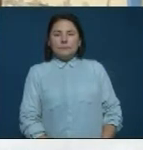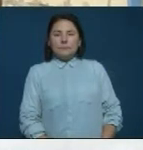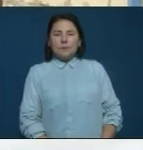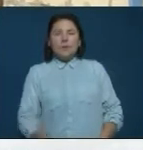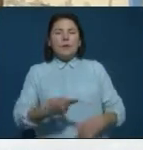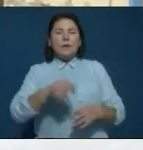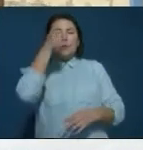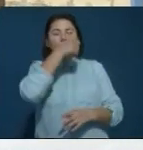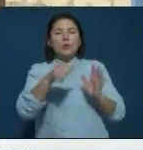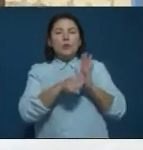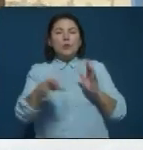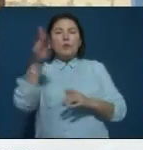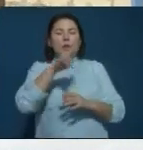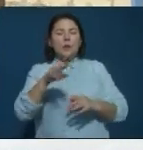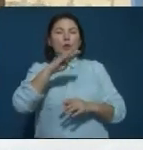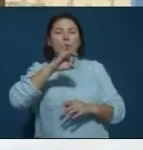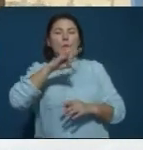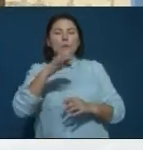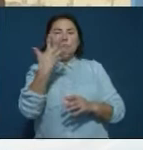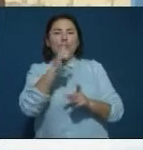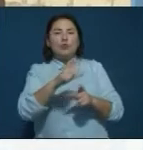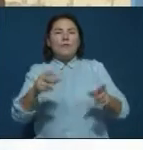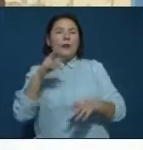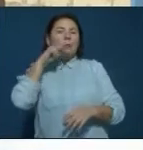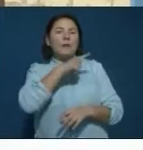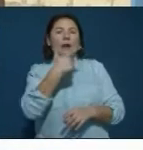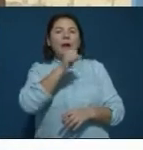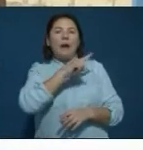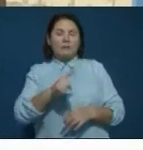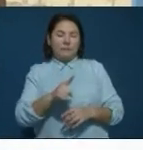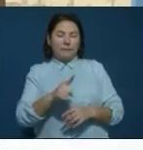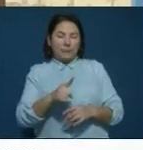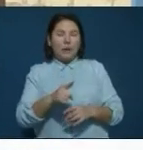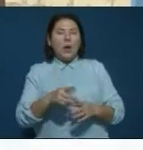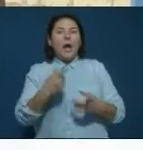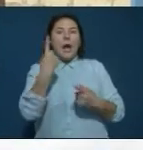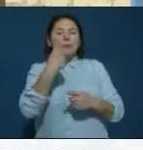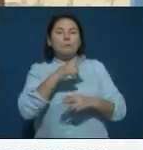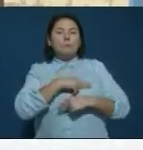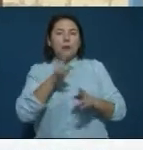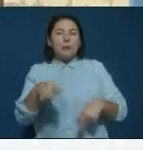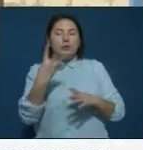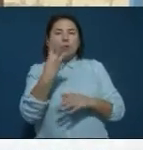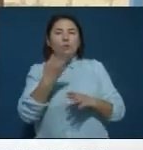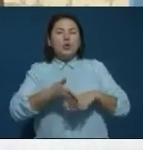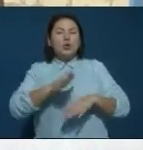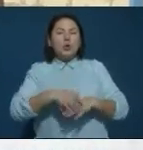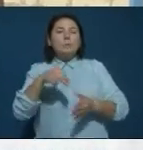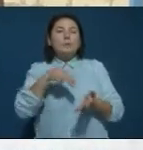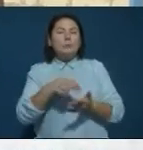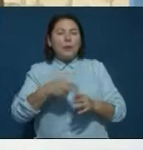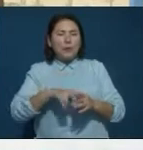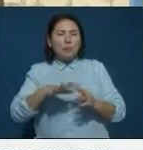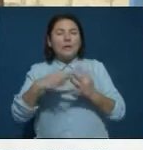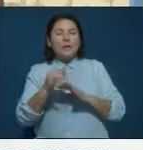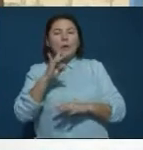Уже в этом году, 6 января, в Жаноузене 5 человек отравились угарным газом. Один погиб, четверо в тяжелом состоянии. В этой связи в селе